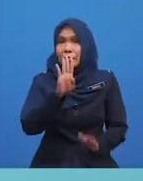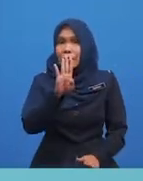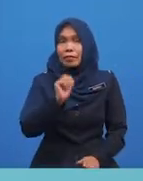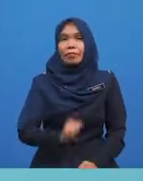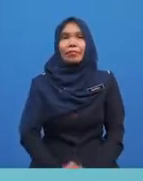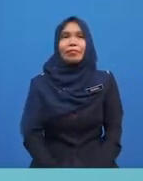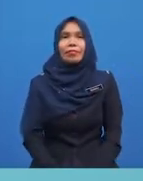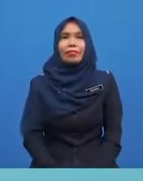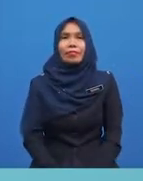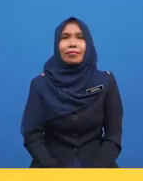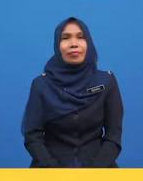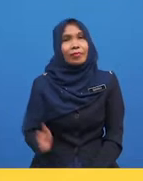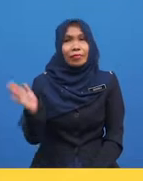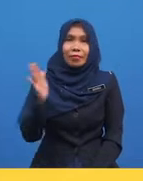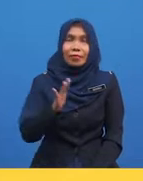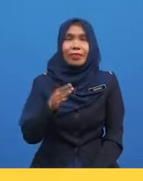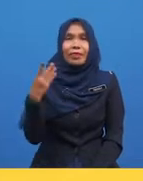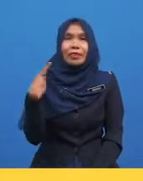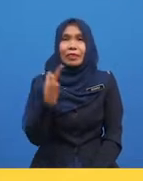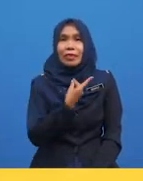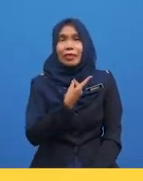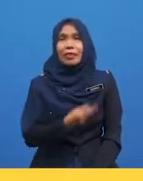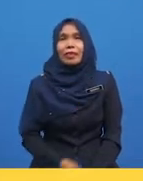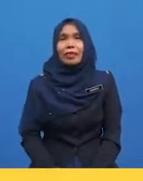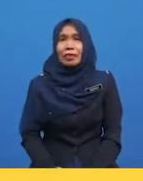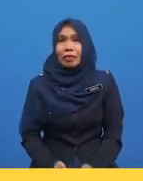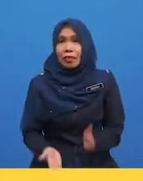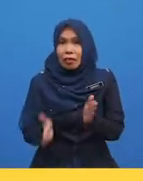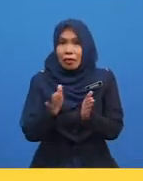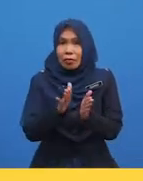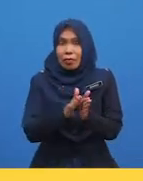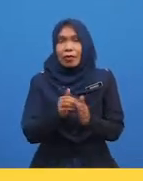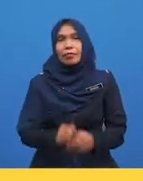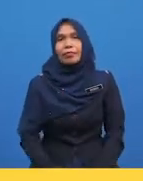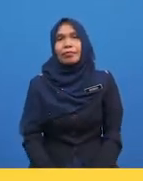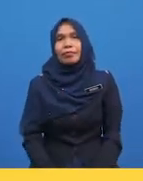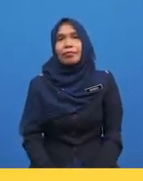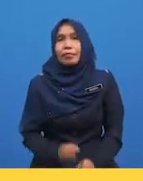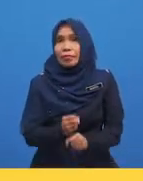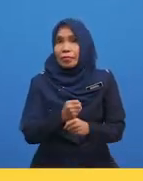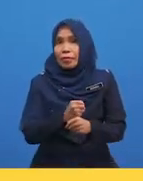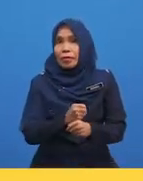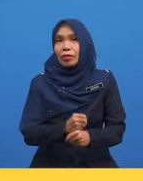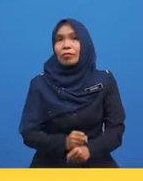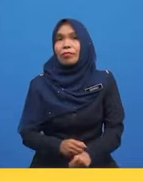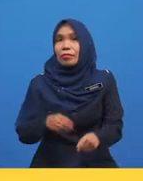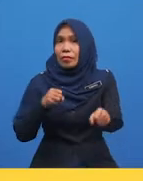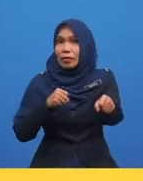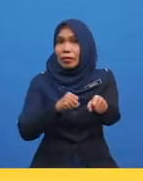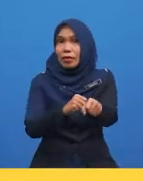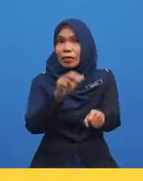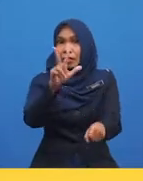3/4? Mari kita cuba lipat bentuk segitiga ini